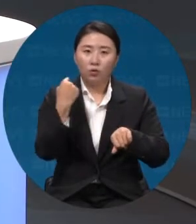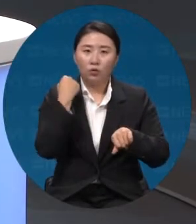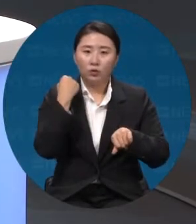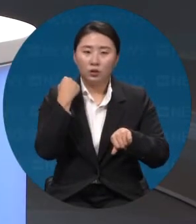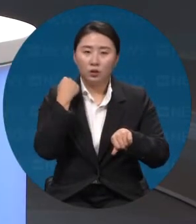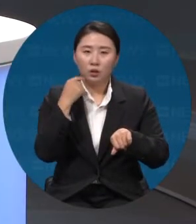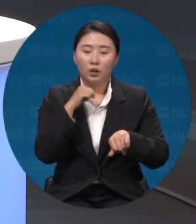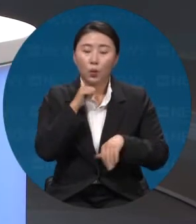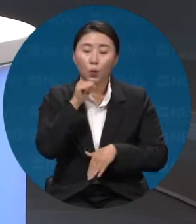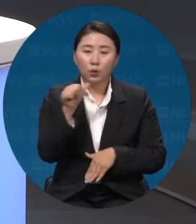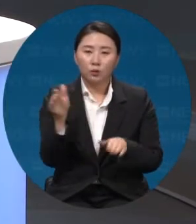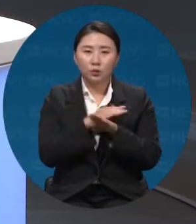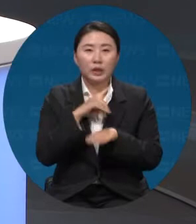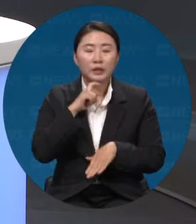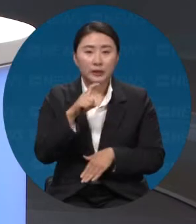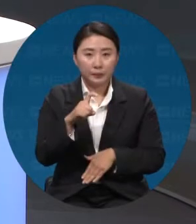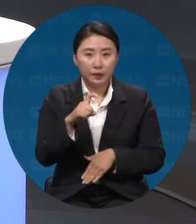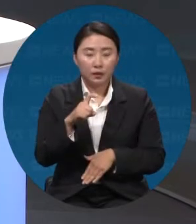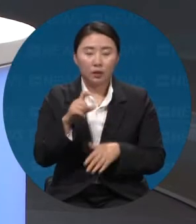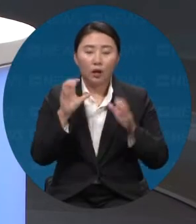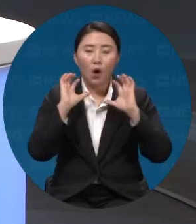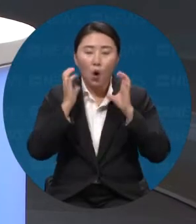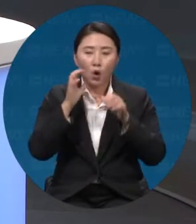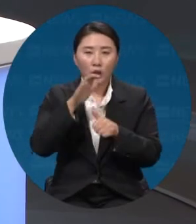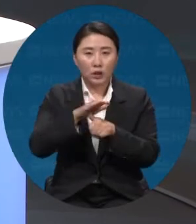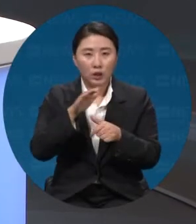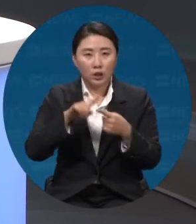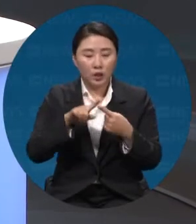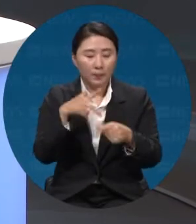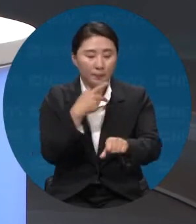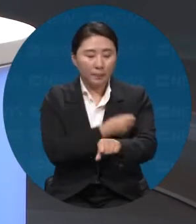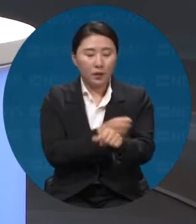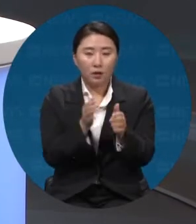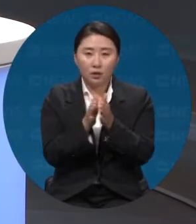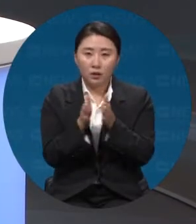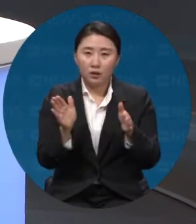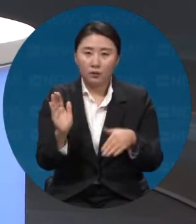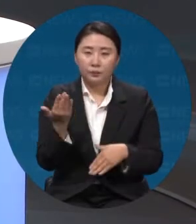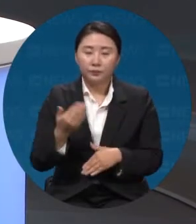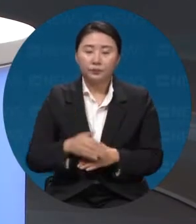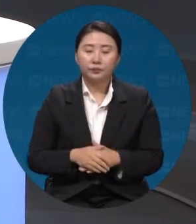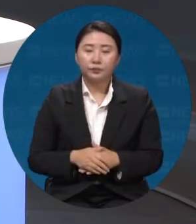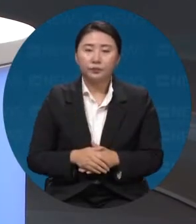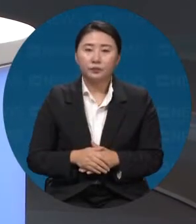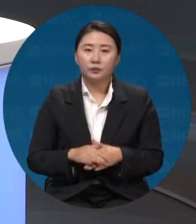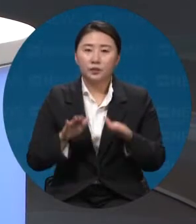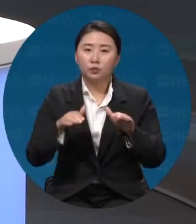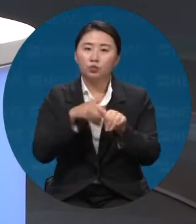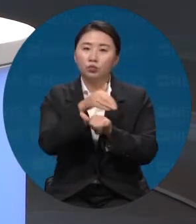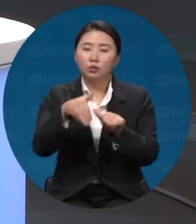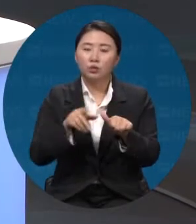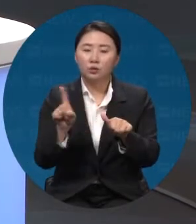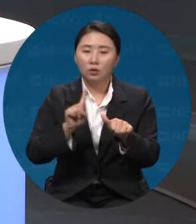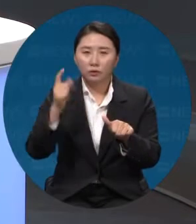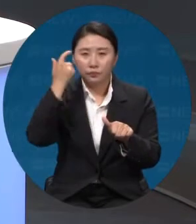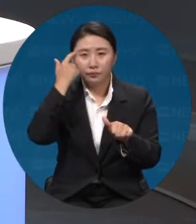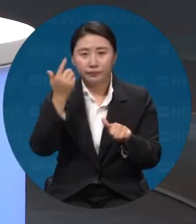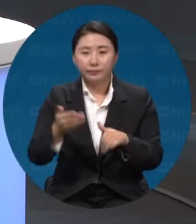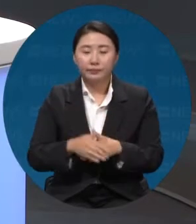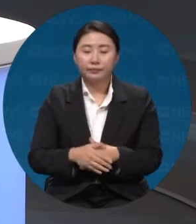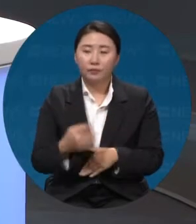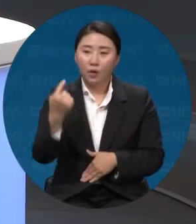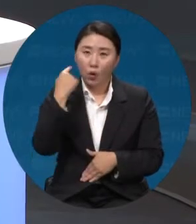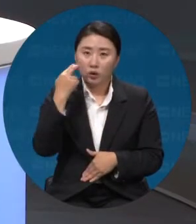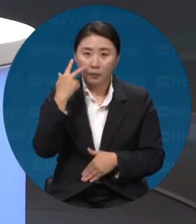5세부터 11 세까지 어린이에 대한 백신 접종이 시작이 된건데 일단 현재 분위기가 좀 궁금합니다 내